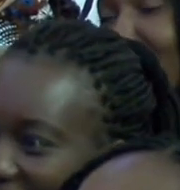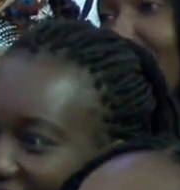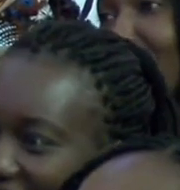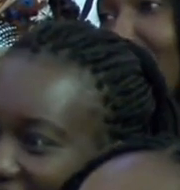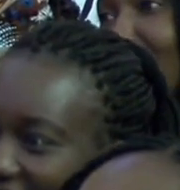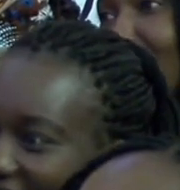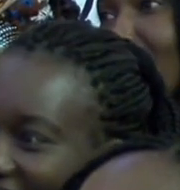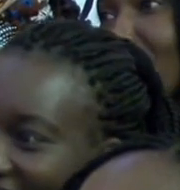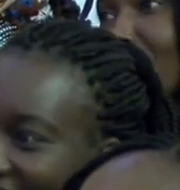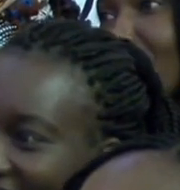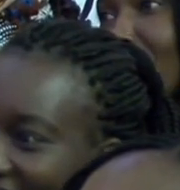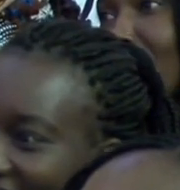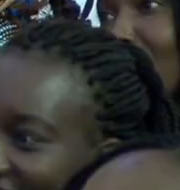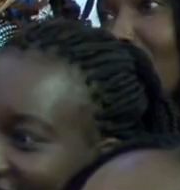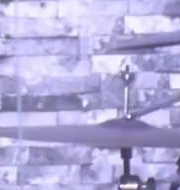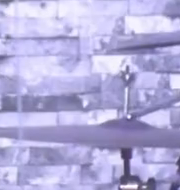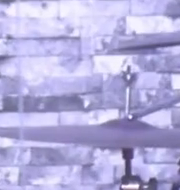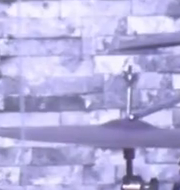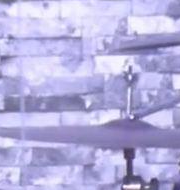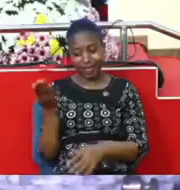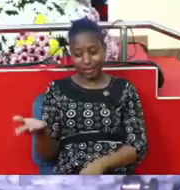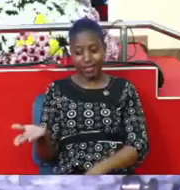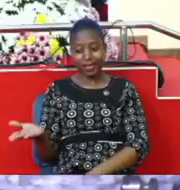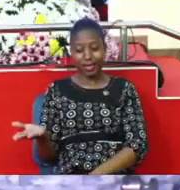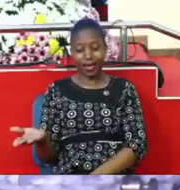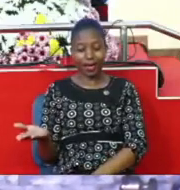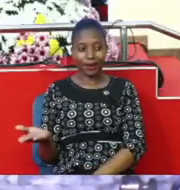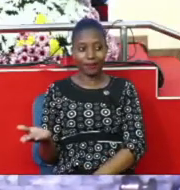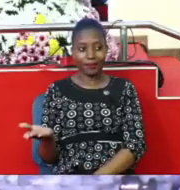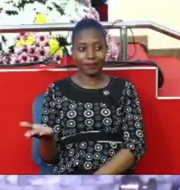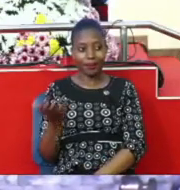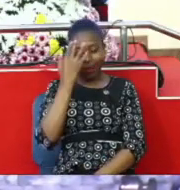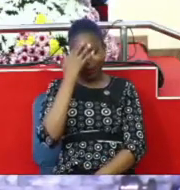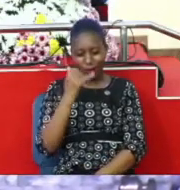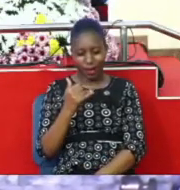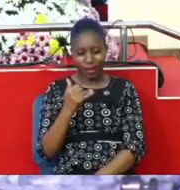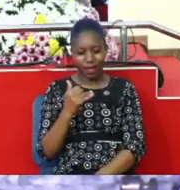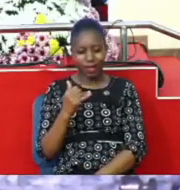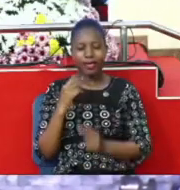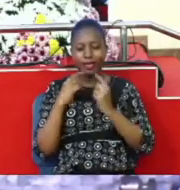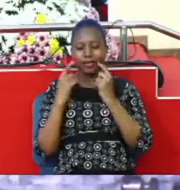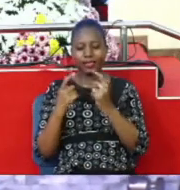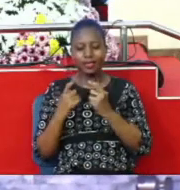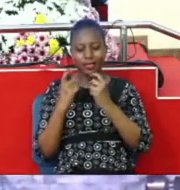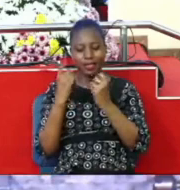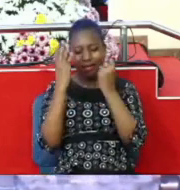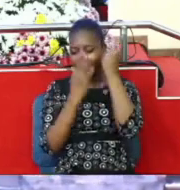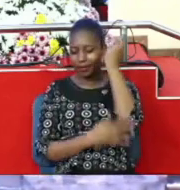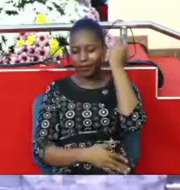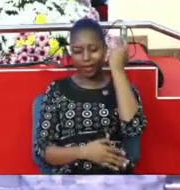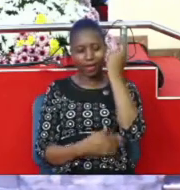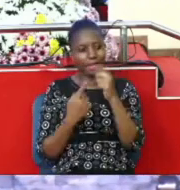So sin is there. Kwa hivyo dhambi ipo. This is because sin is so terrible. Ni kwa sababu dhambi. And God is so holy. Na Mungu